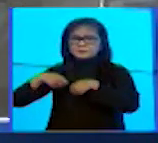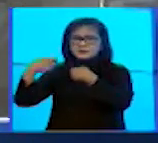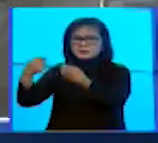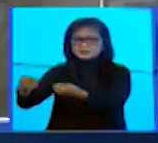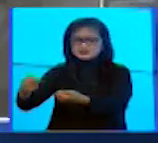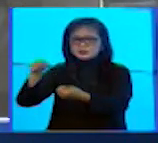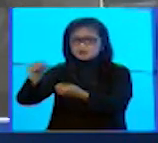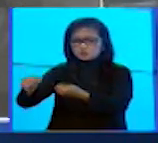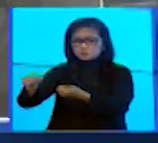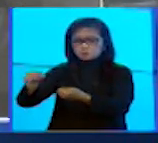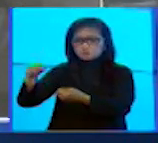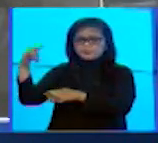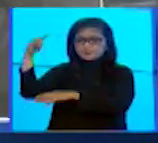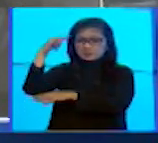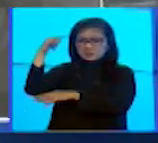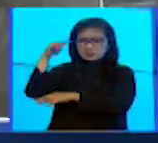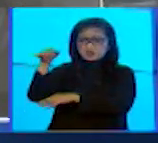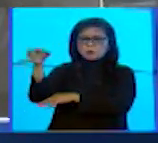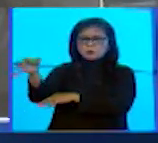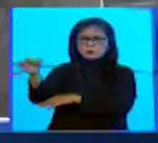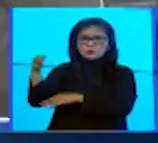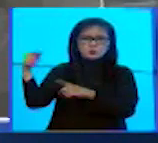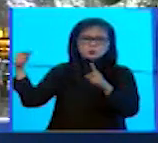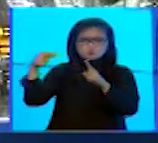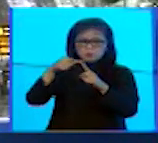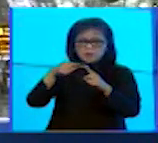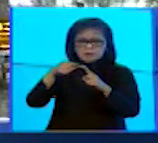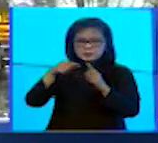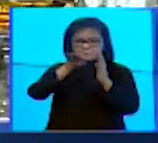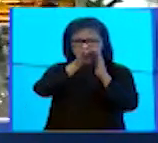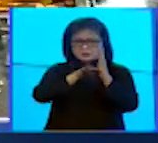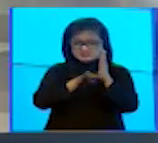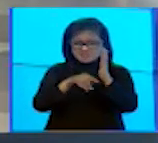keberlakuan syarat-syarat ini akan terus berlaku selama masa larangan mudik